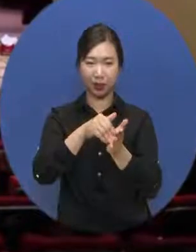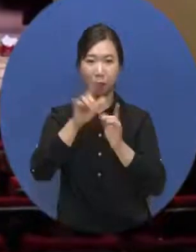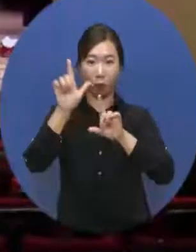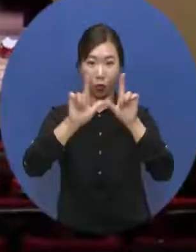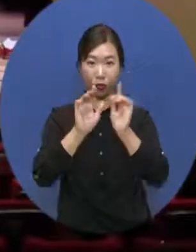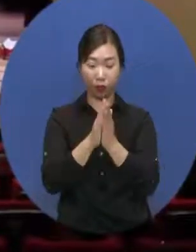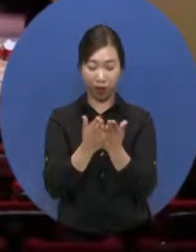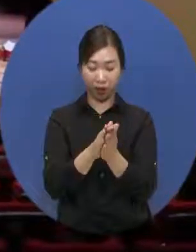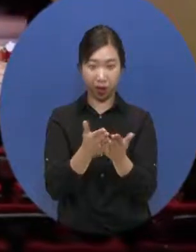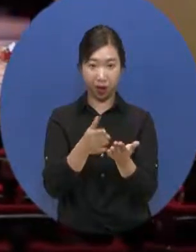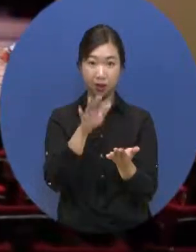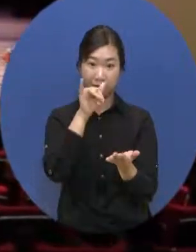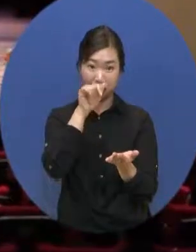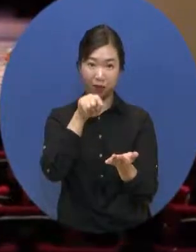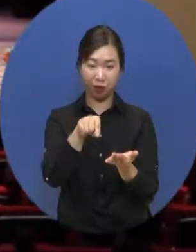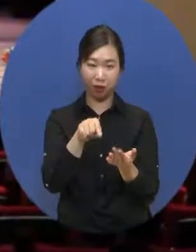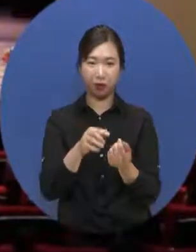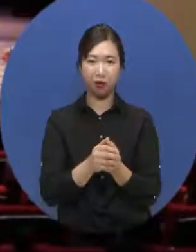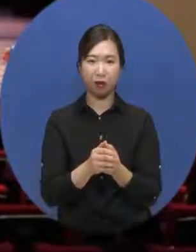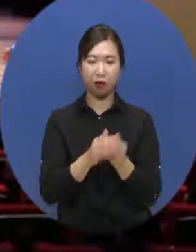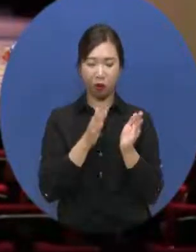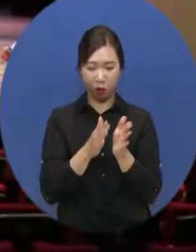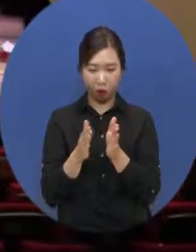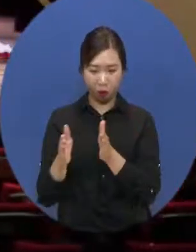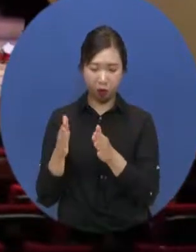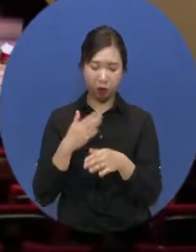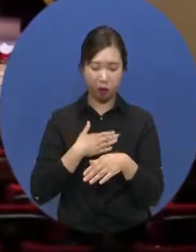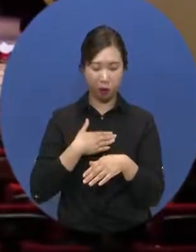제가 이렇게 어제 정리하면서 보니까